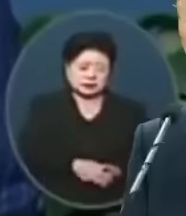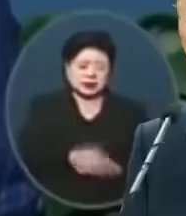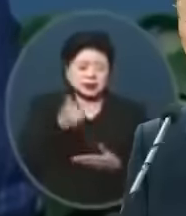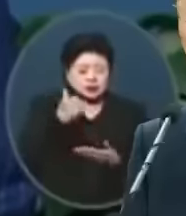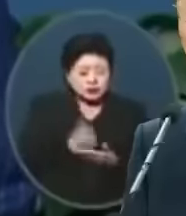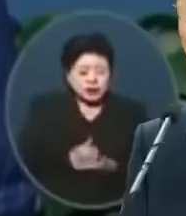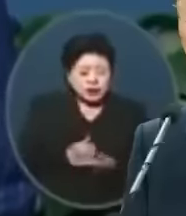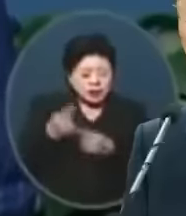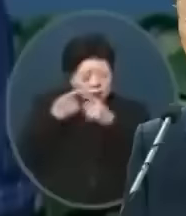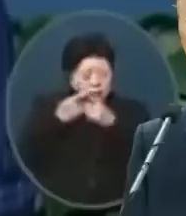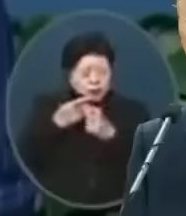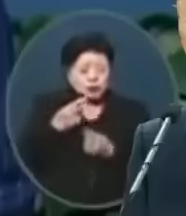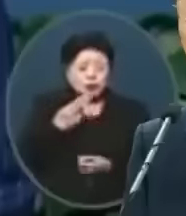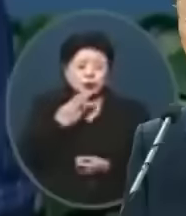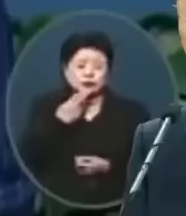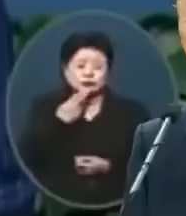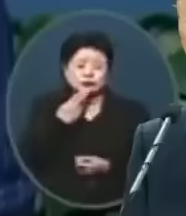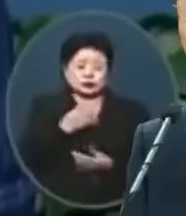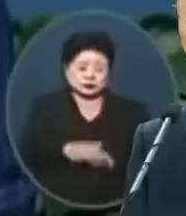죄도 허물도